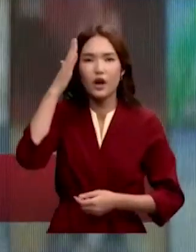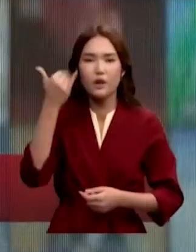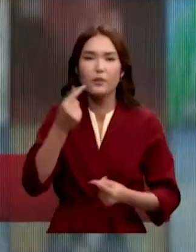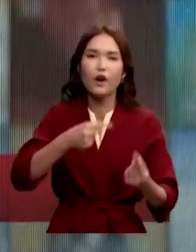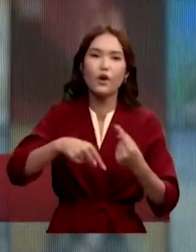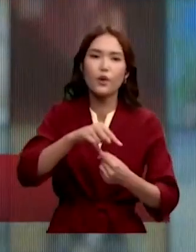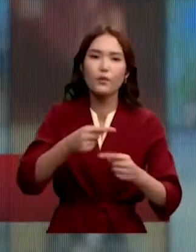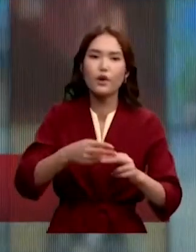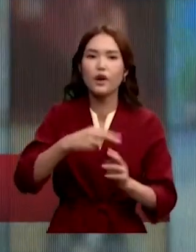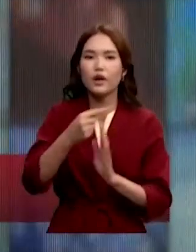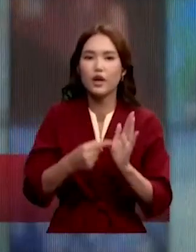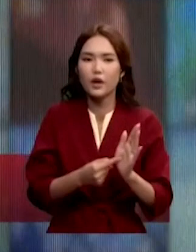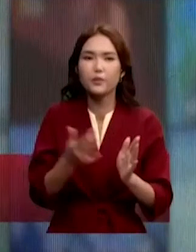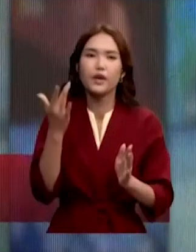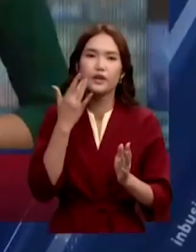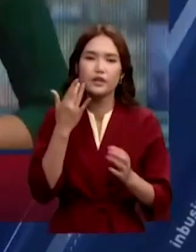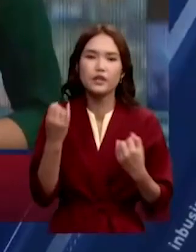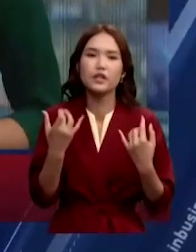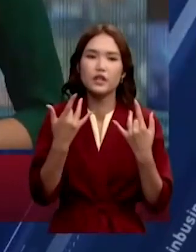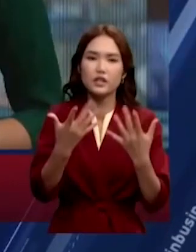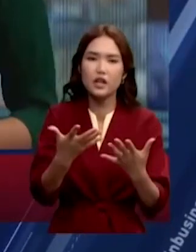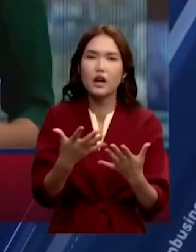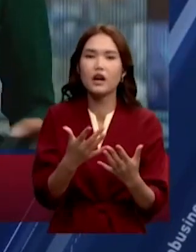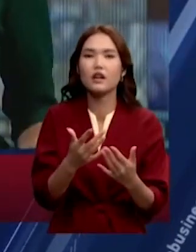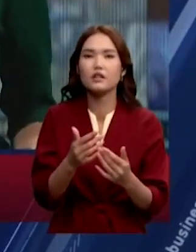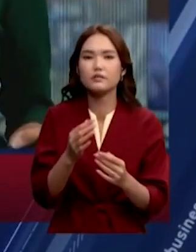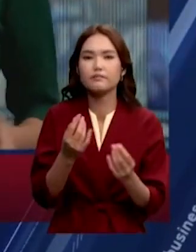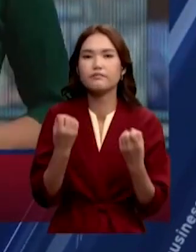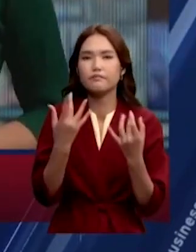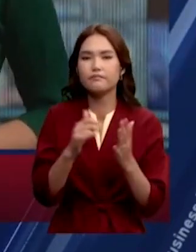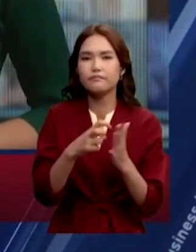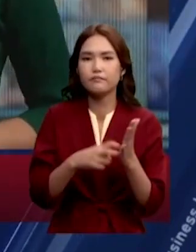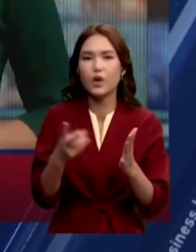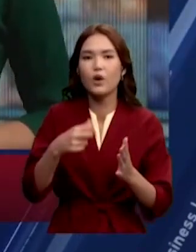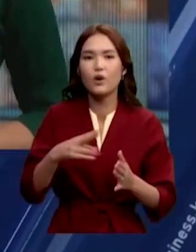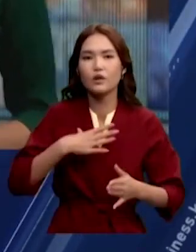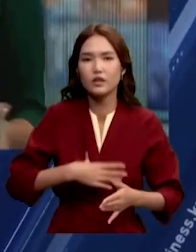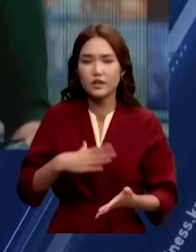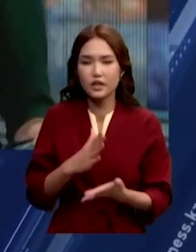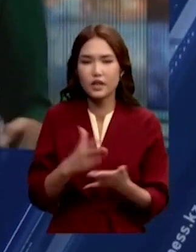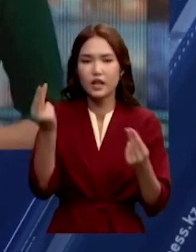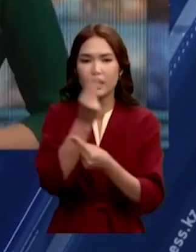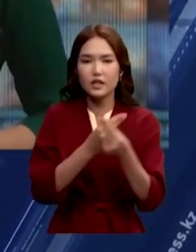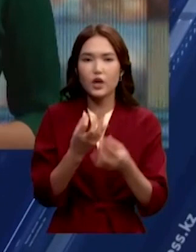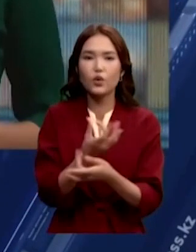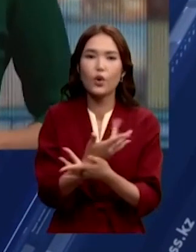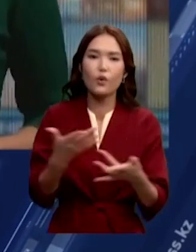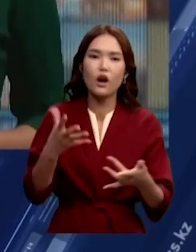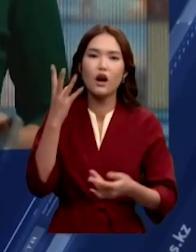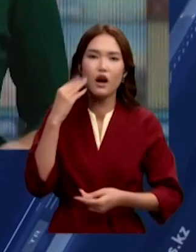бизнесу в этом вопросе, как и всегда, придется подстраиваться по требованиям. Кстати, Дмитрий, дизайн-код есть еще у